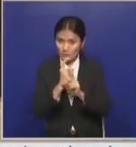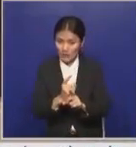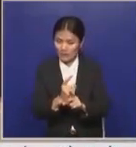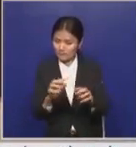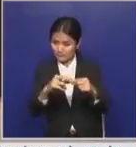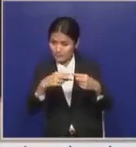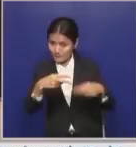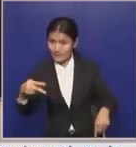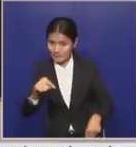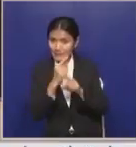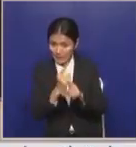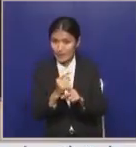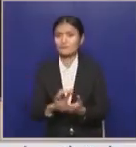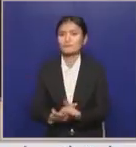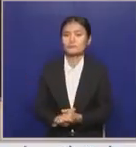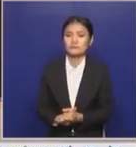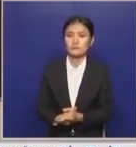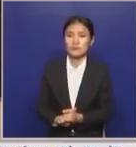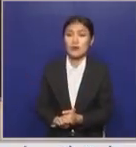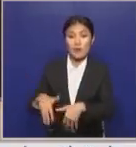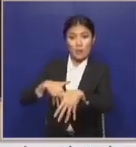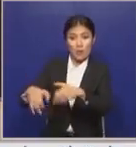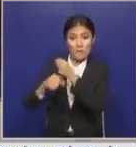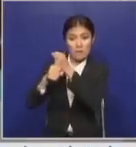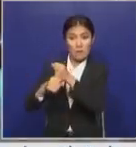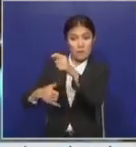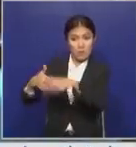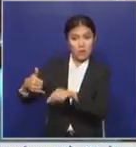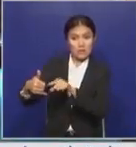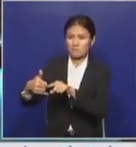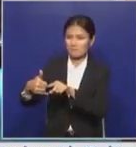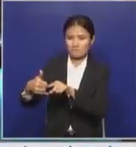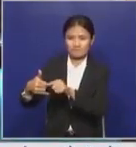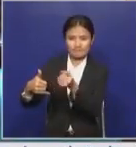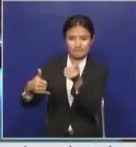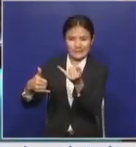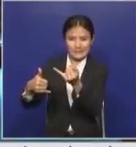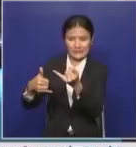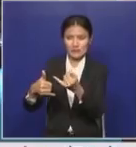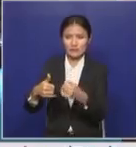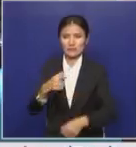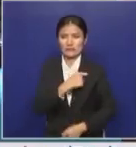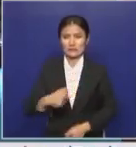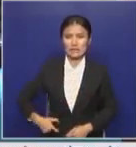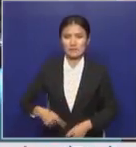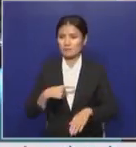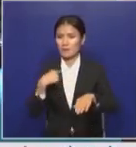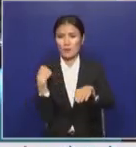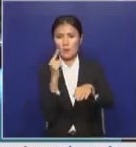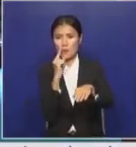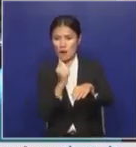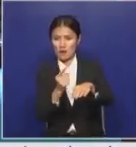กระทำของกลุ่มผู้ชุมนมเป็นการมุ่งลายเป็นปฏิปักษ์ต่อสถาบันพระมหากษัตริย์